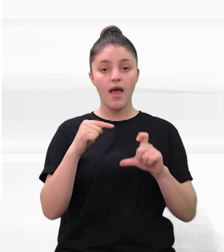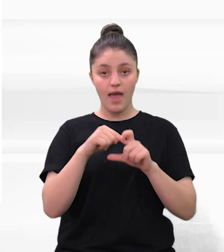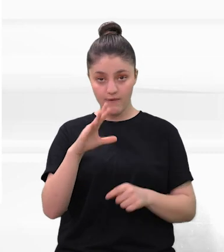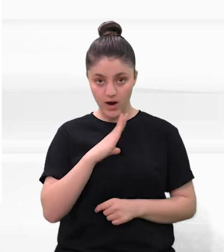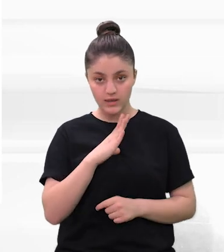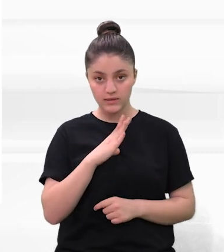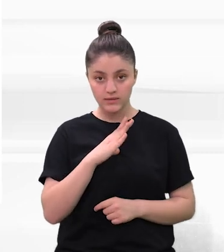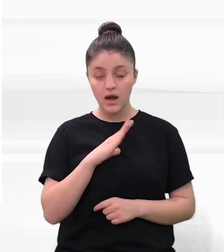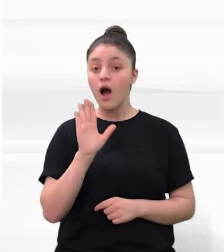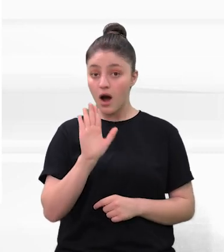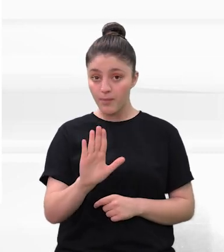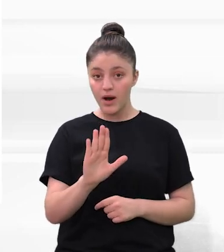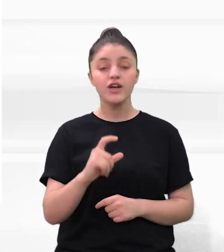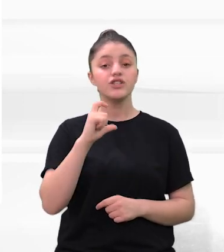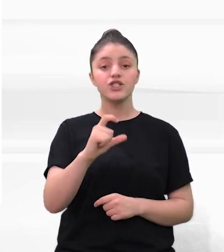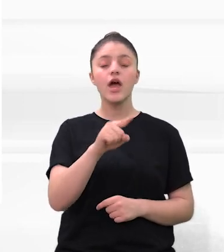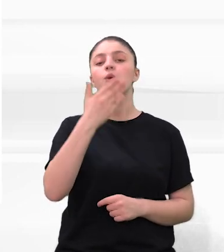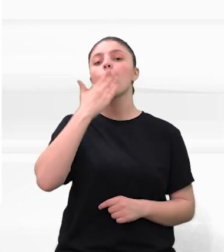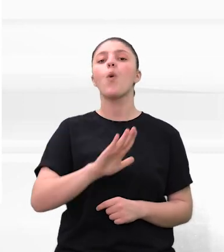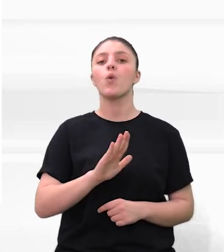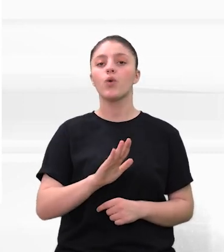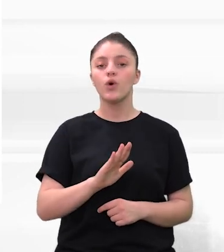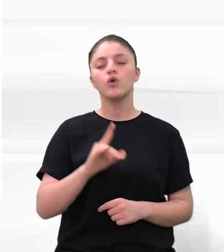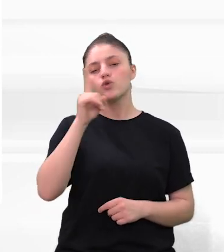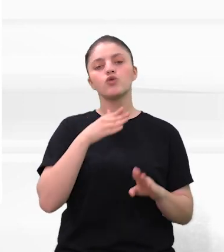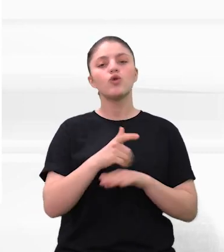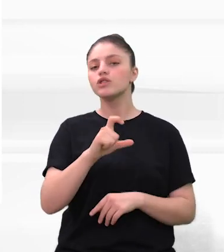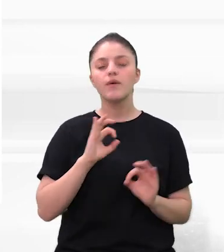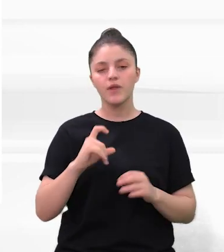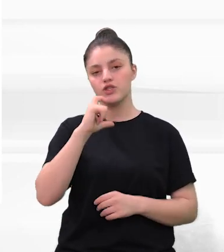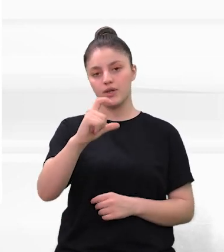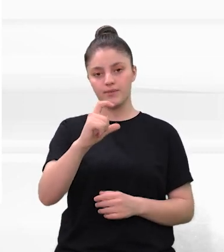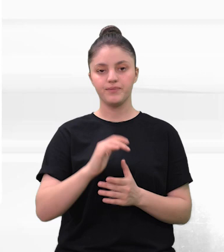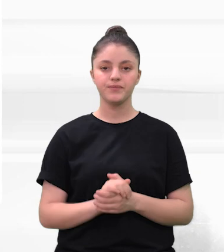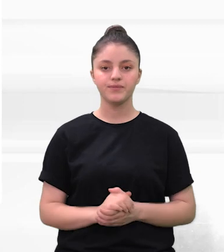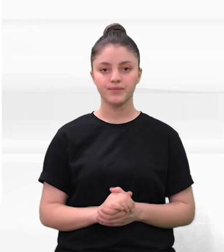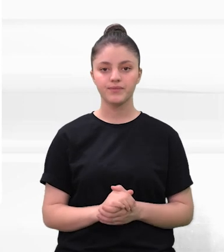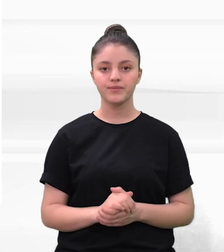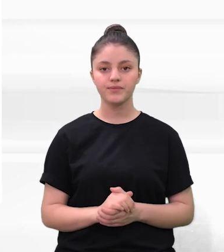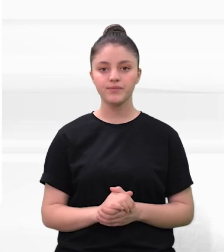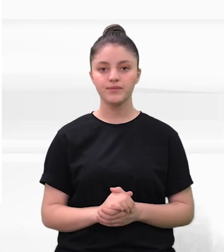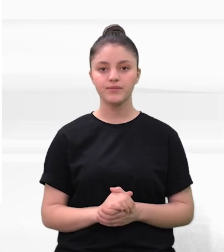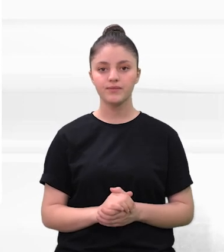Türkiye Selçuklu devletleridir orasan seçmelisi yoktur dolayı doğru cevabı C seçeneğidir